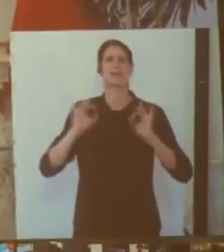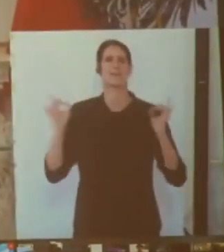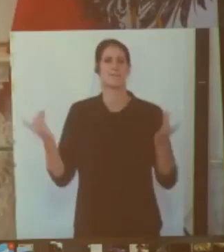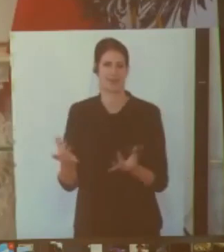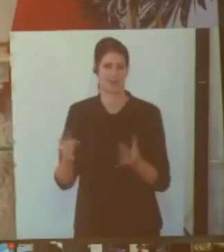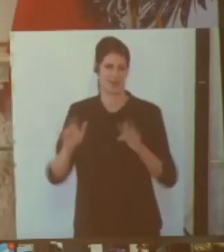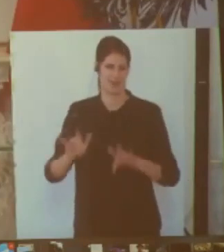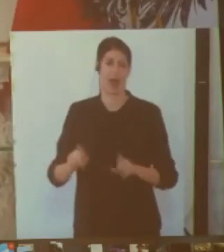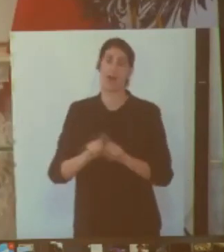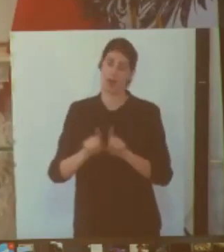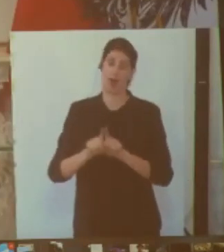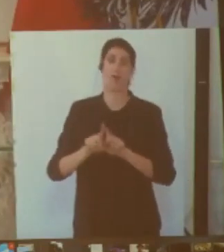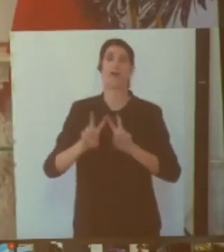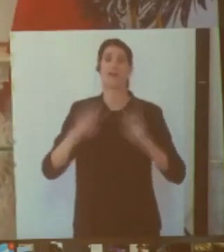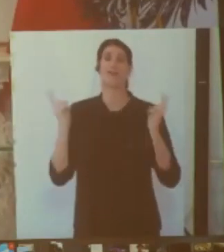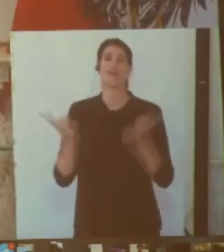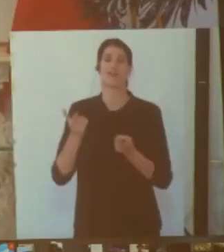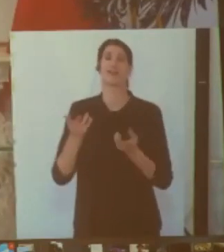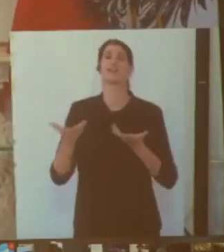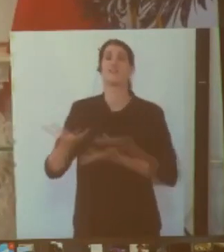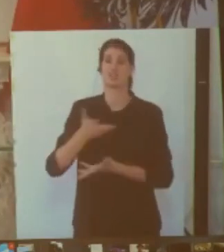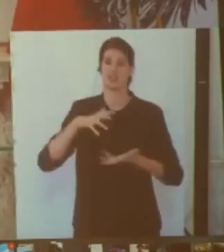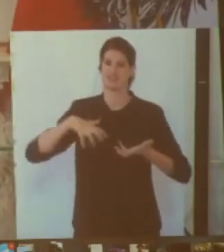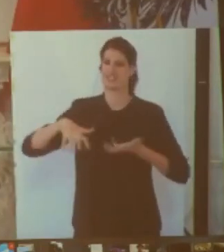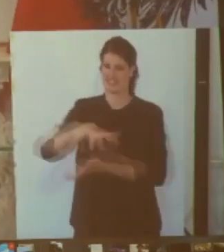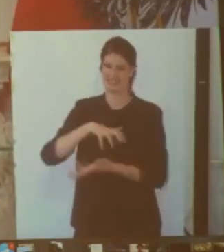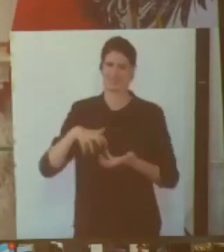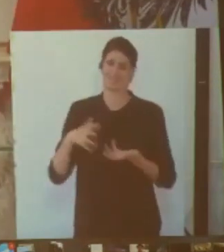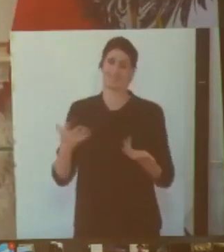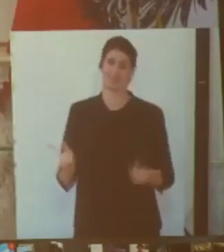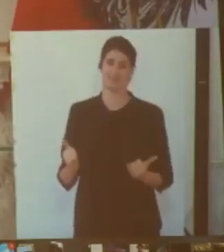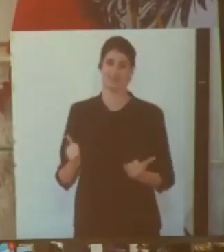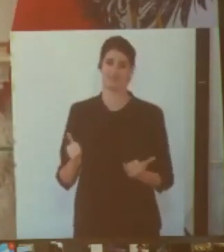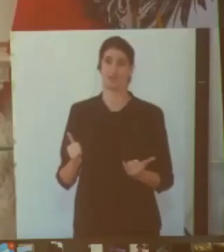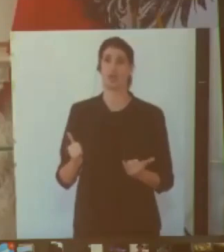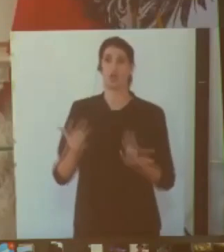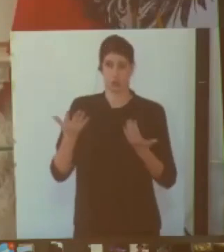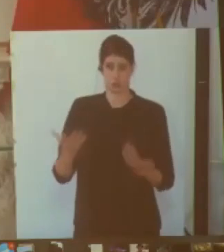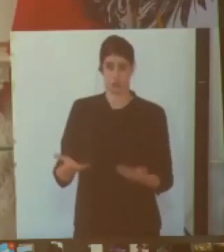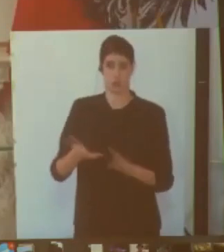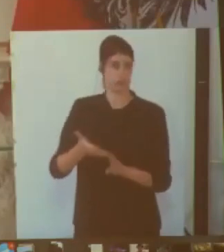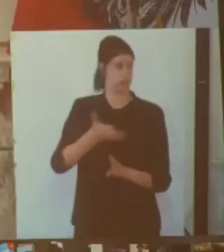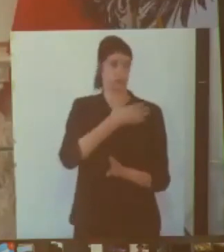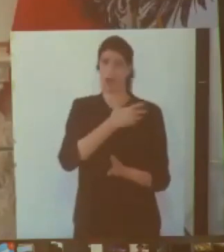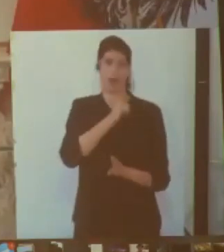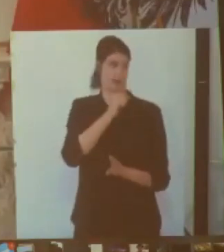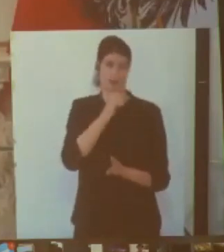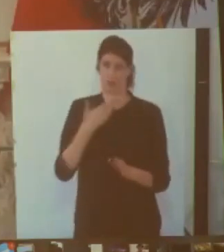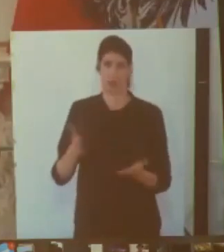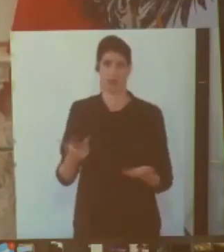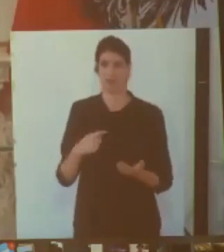einer Weltwirtschaftskrise zu tun, die wir in diesem Ausmaß lange nicht erlebt haben. Wir als kleines